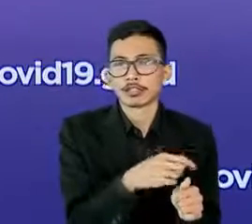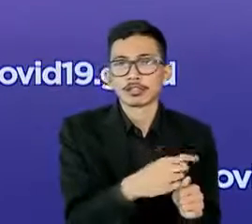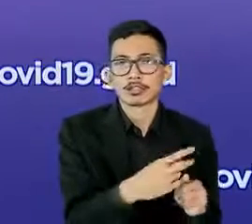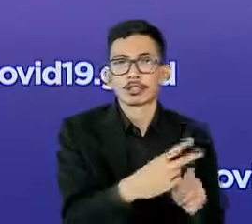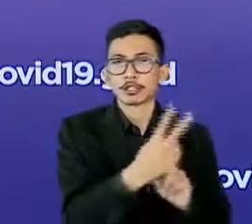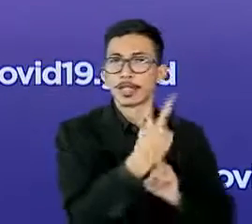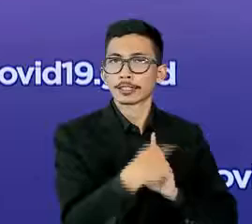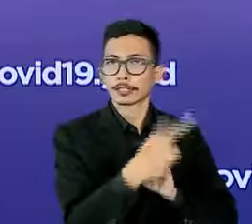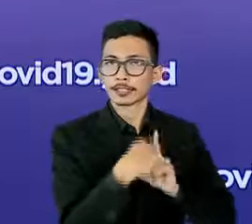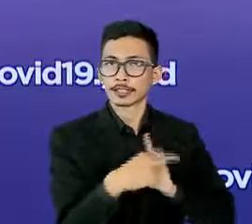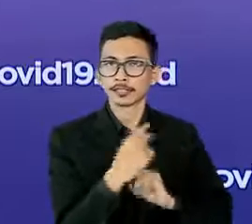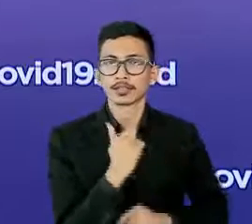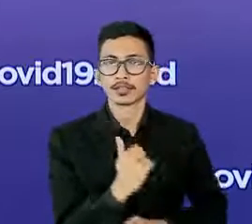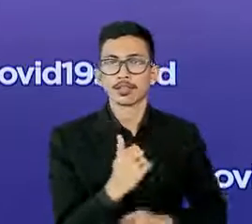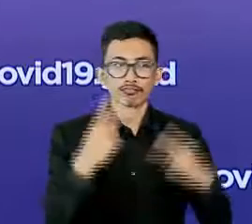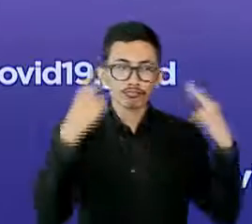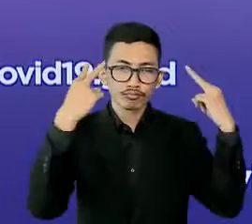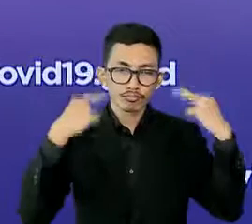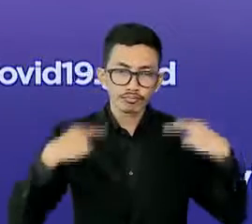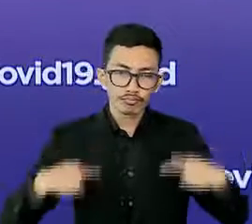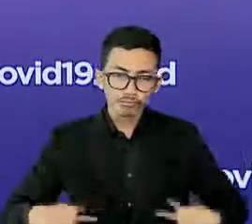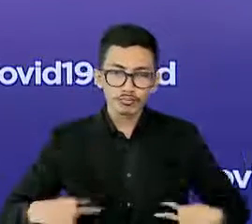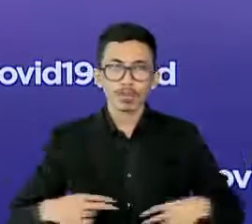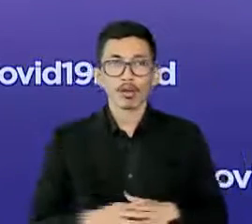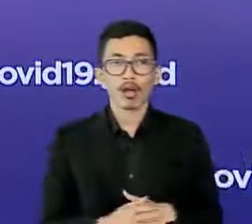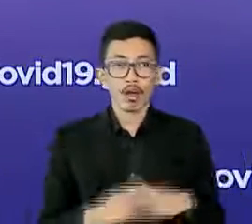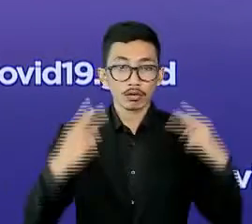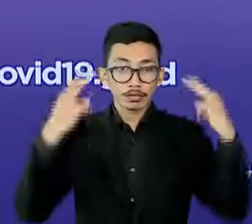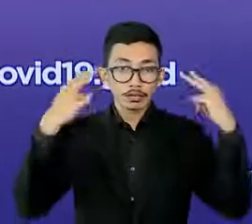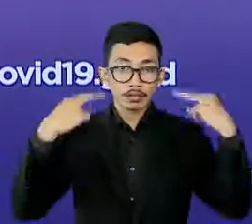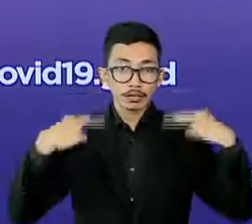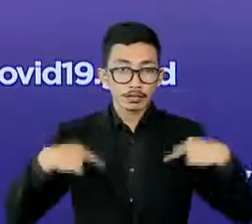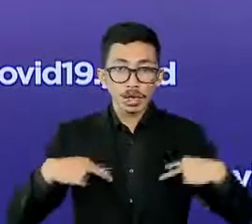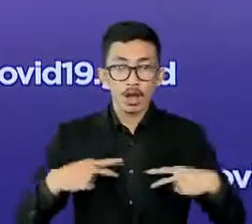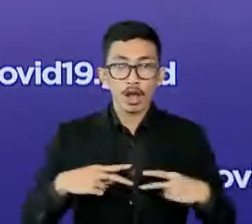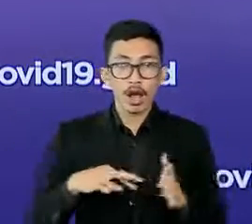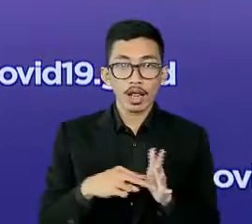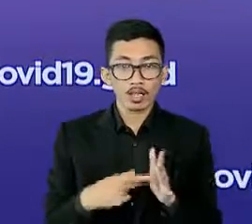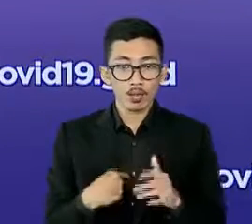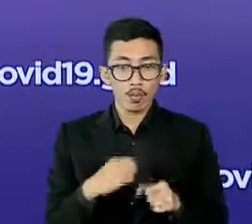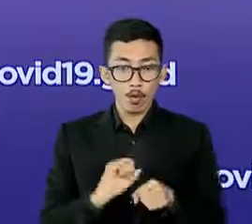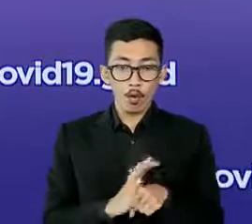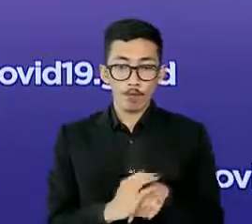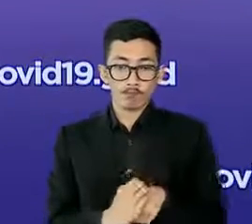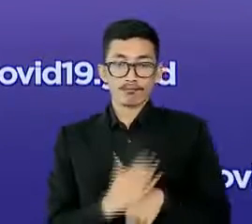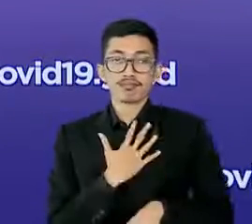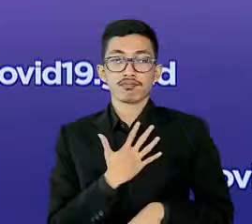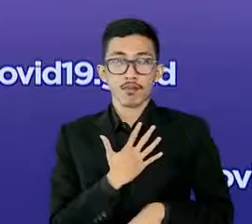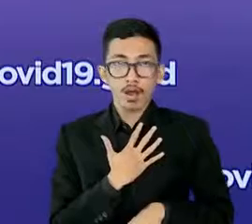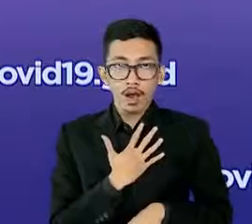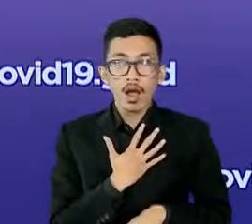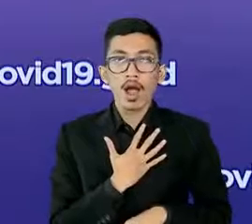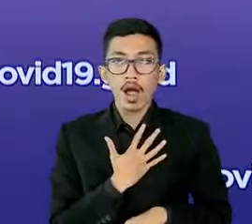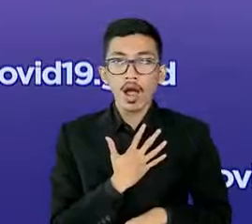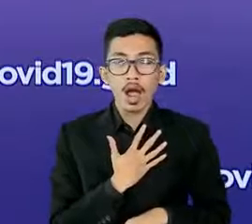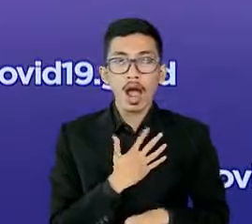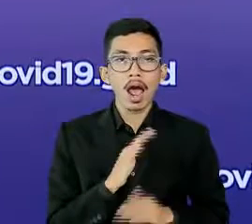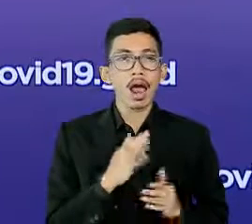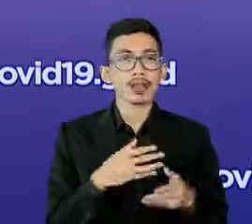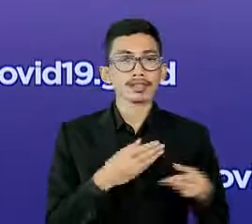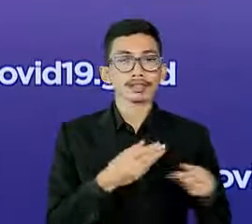tadi disampaikan oleh panglima bahwa bila terjadi indikasi memutar Papar maka akan disediakan